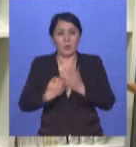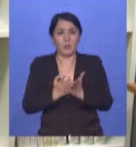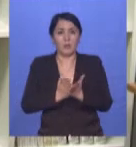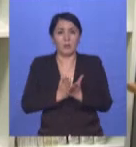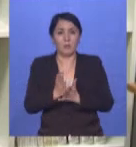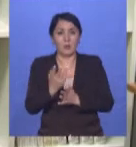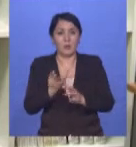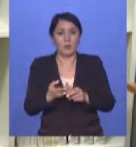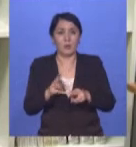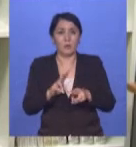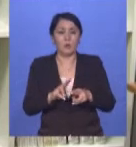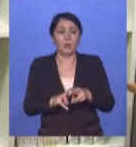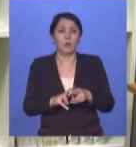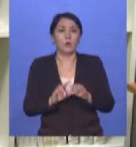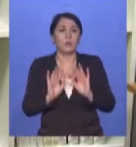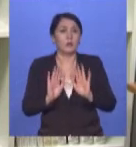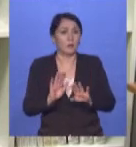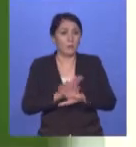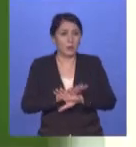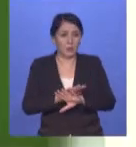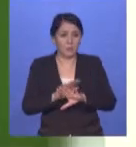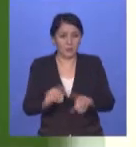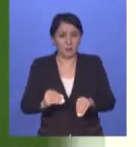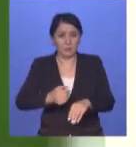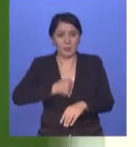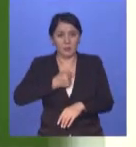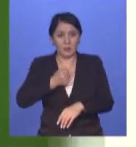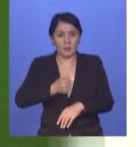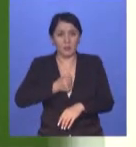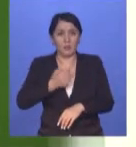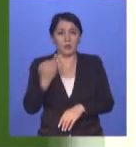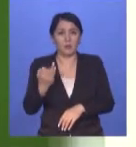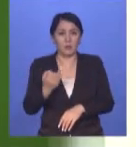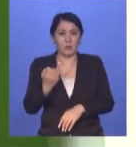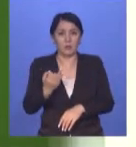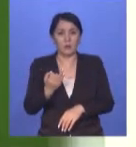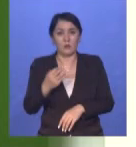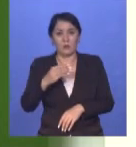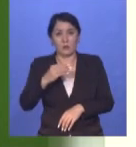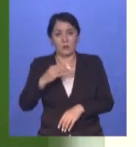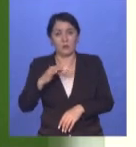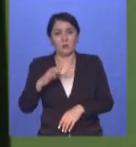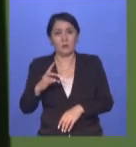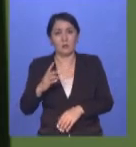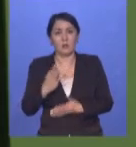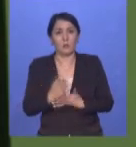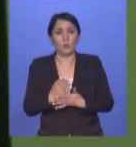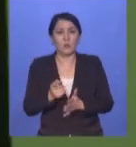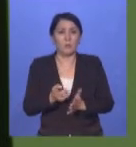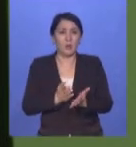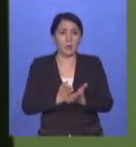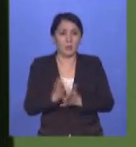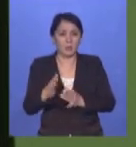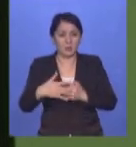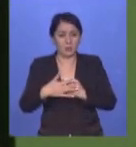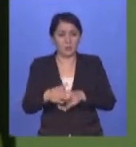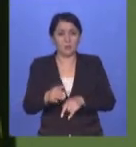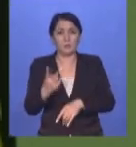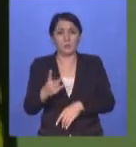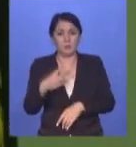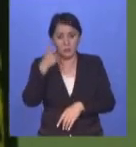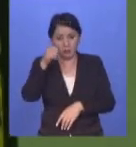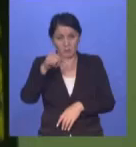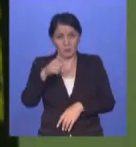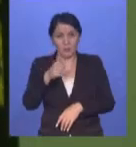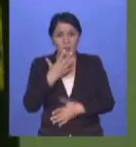заманауи бағыттардың бірі, сондай-ақ ол тек балаларға ғана емес, ересектер үшін де қызықты жанр. Осы бағытта ашылған